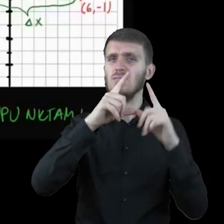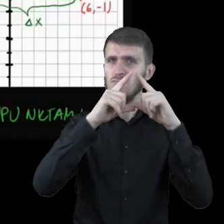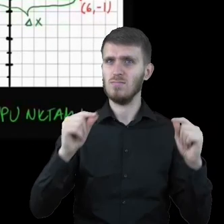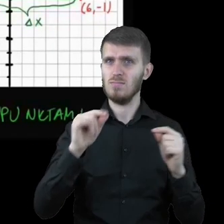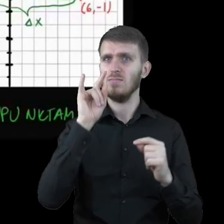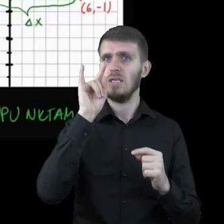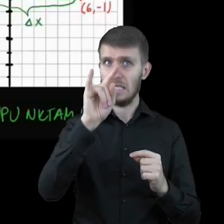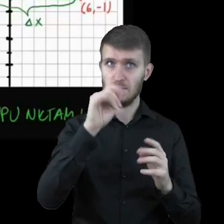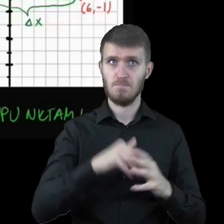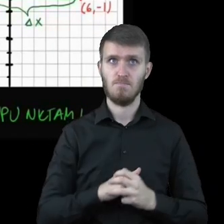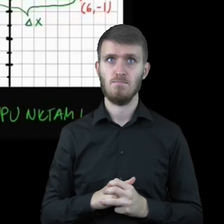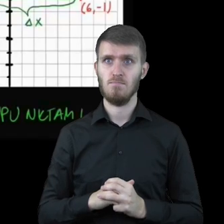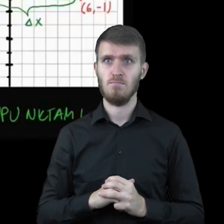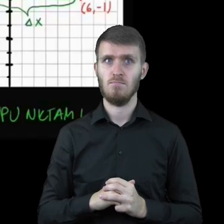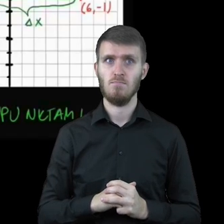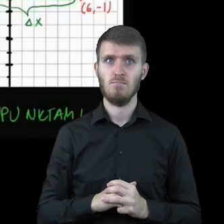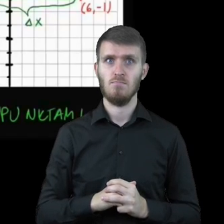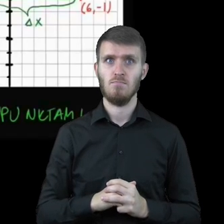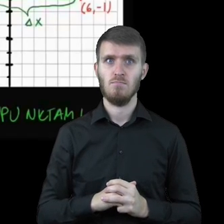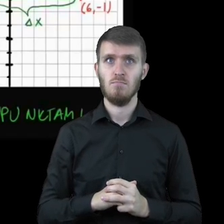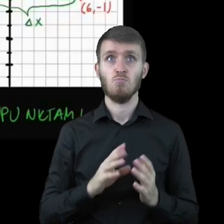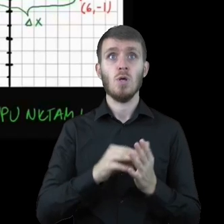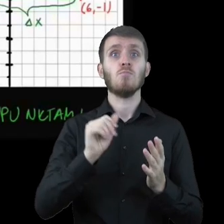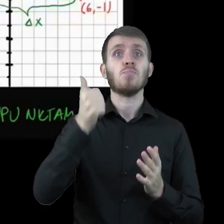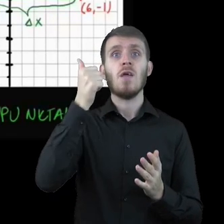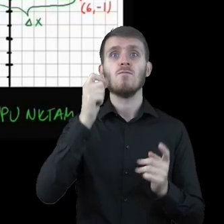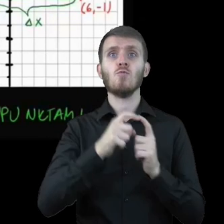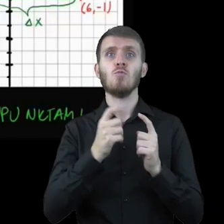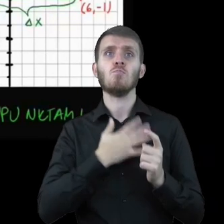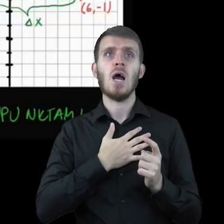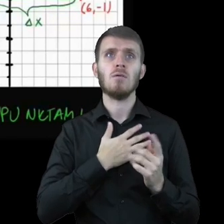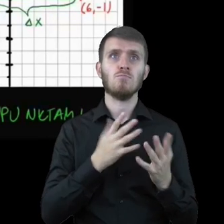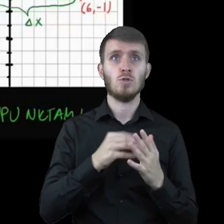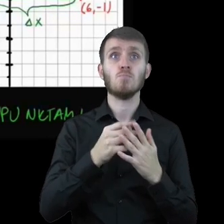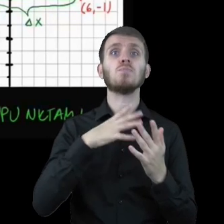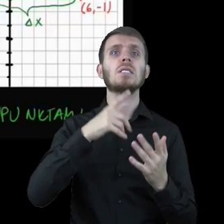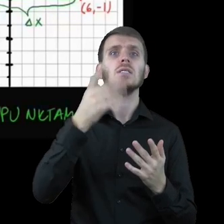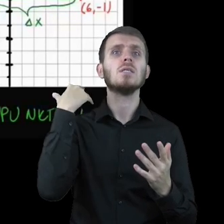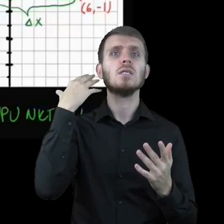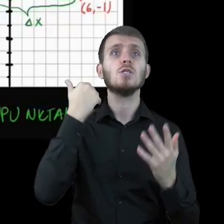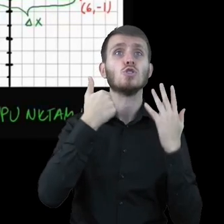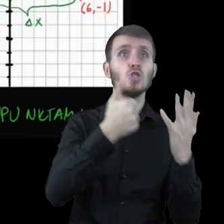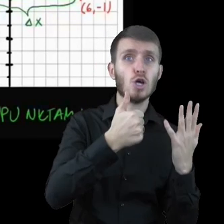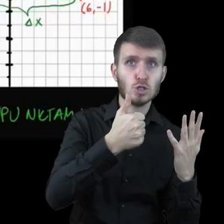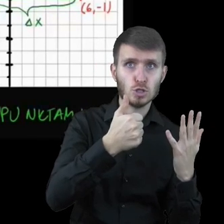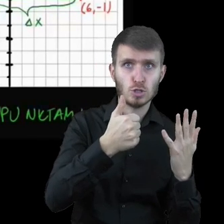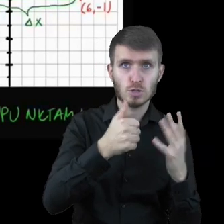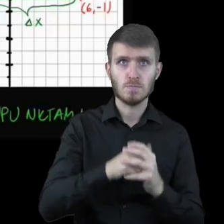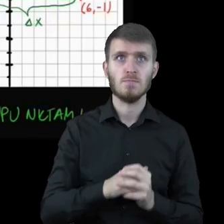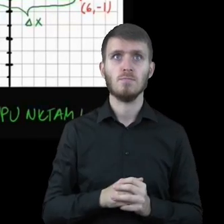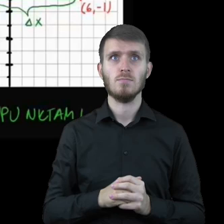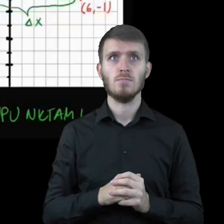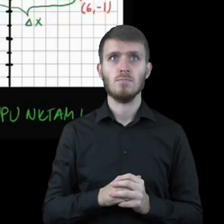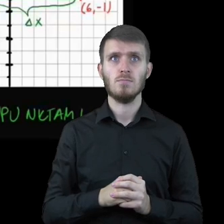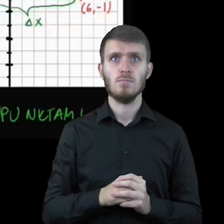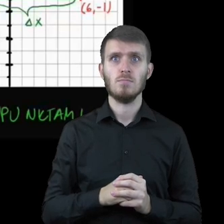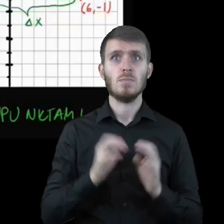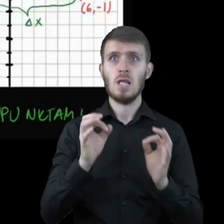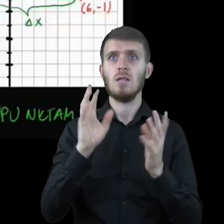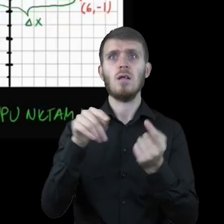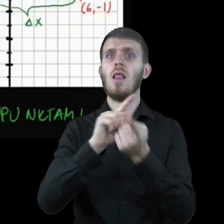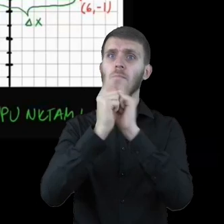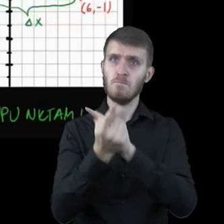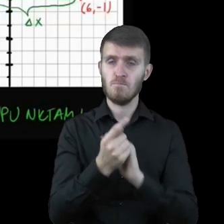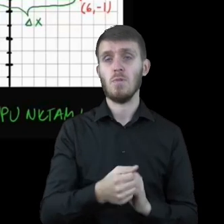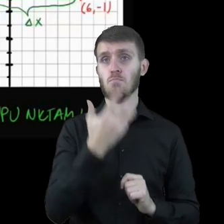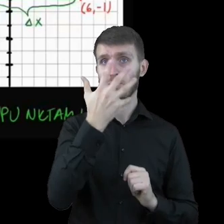jest tylko kwadrat delta Y, czyli gdyby naszym pierwszym punktem, czyli tutaj odejmowaliśmy 6 delta Y, czyli od 5